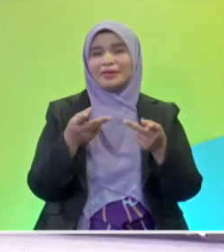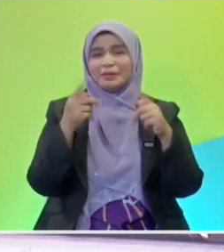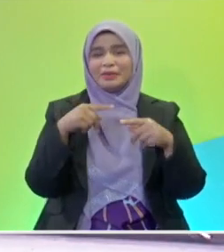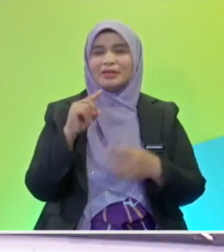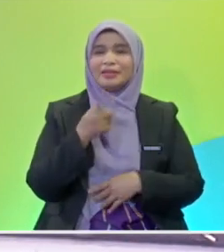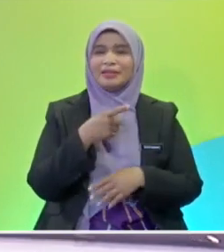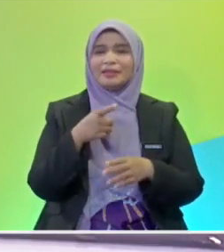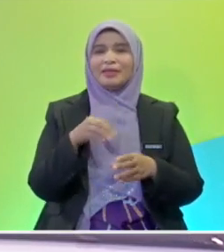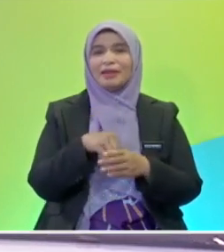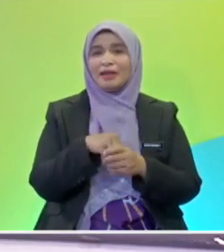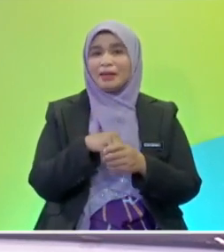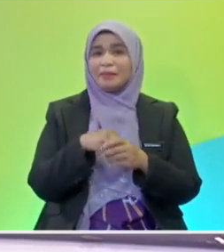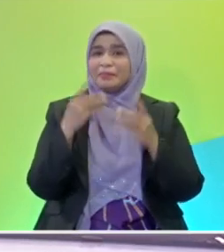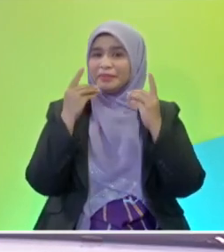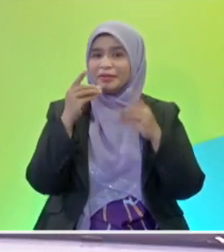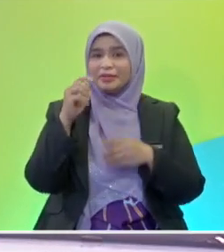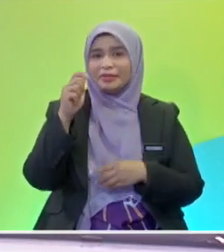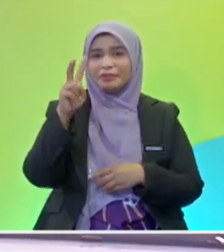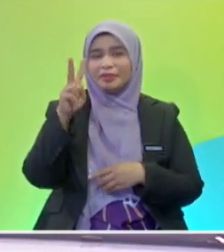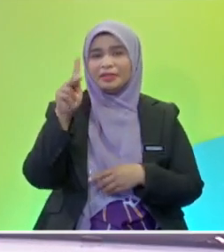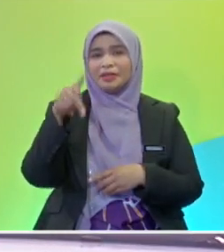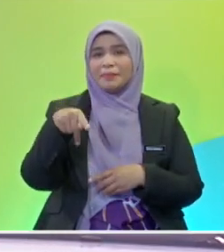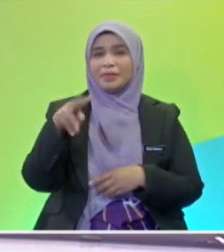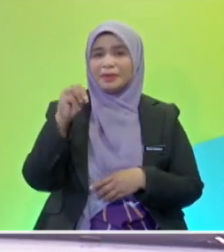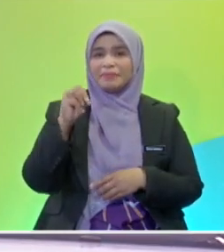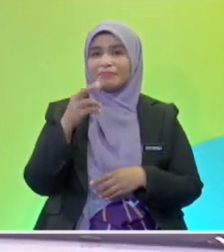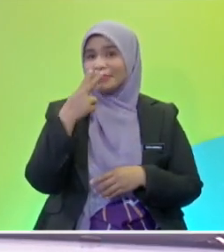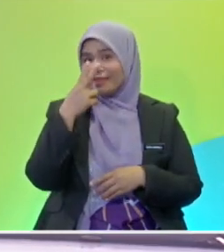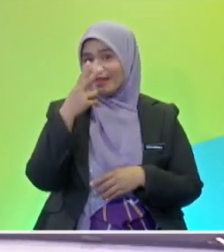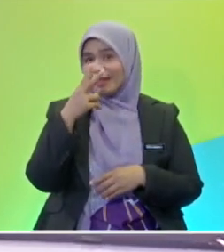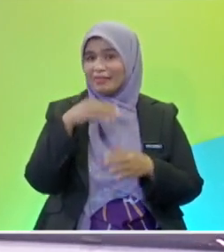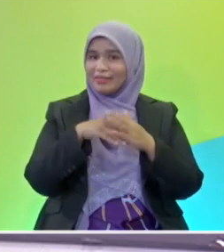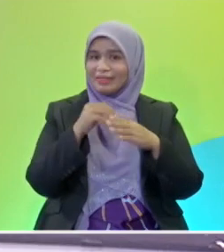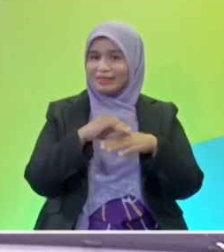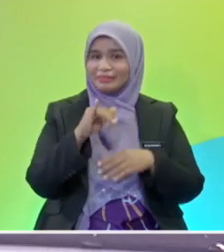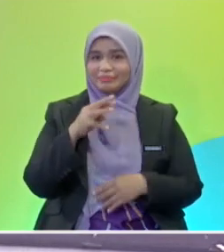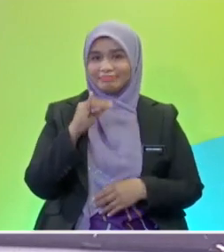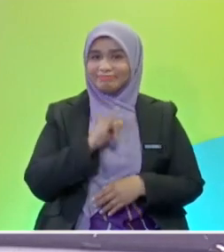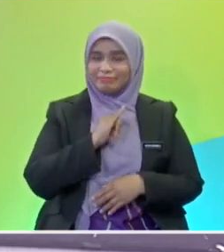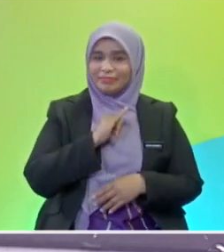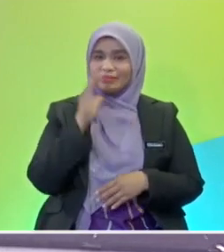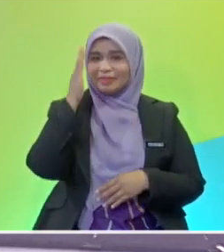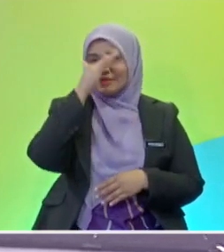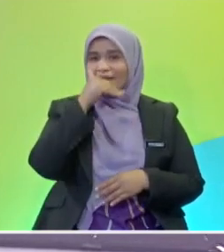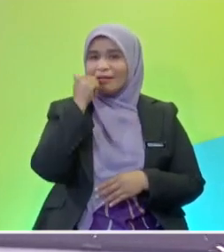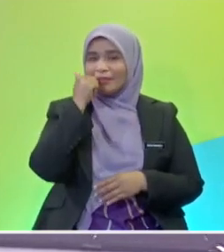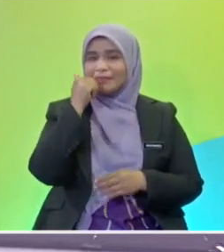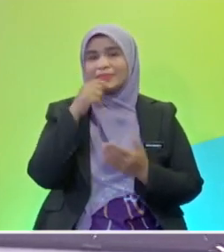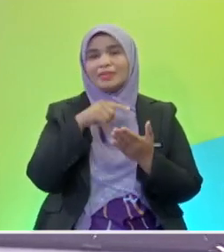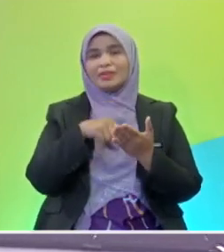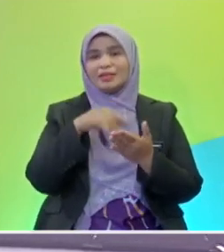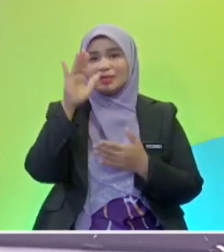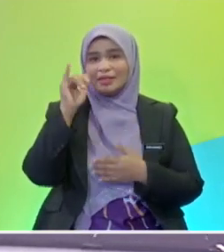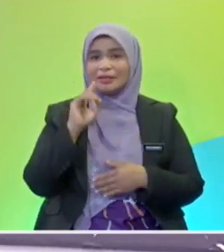slat tahap dua did Didik TV KPM tengok dekat tangan Mira ni cantik kan Ha ini yang kita nak belajar hari in kawan